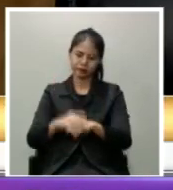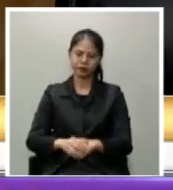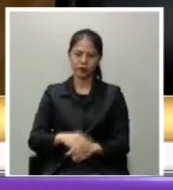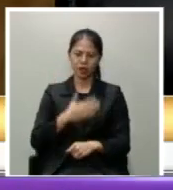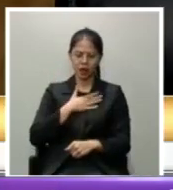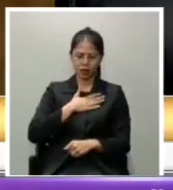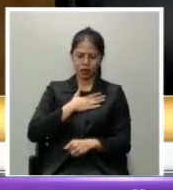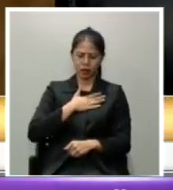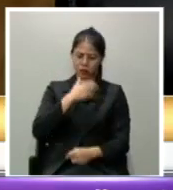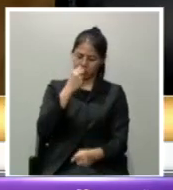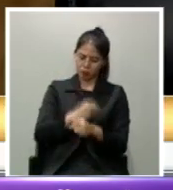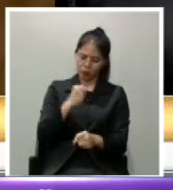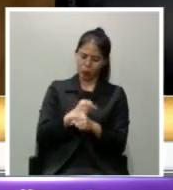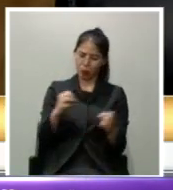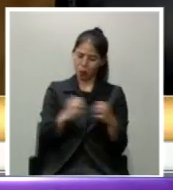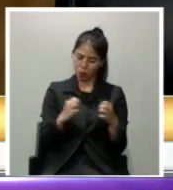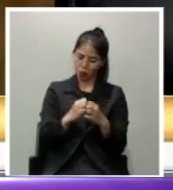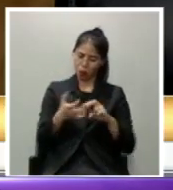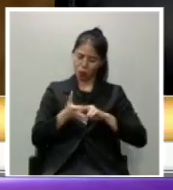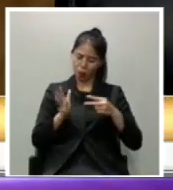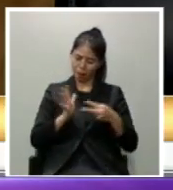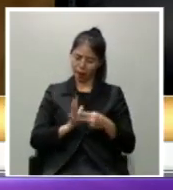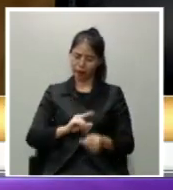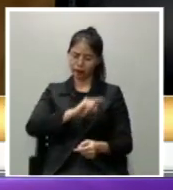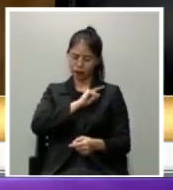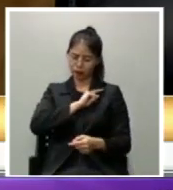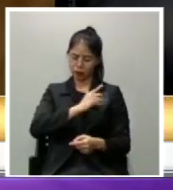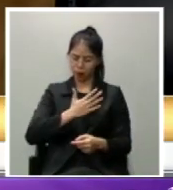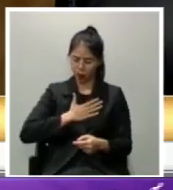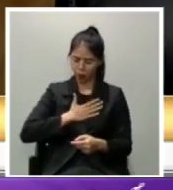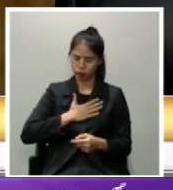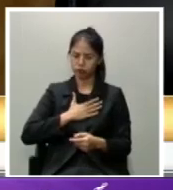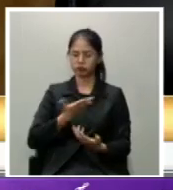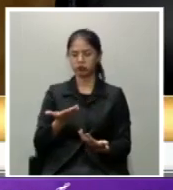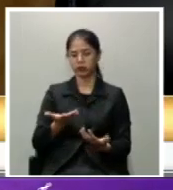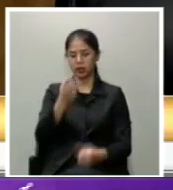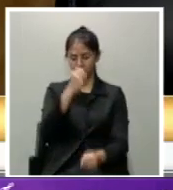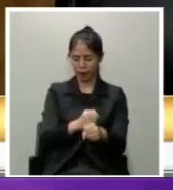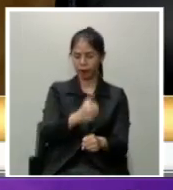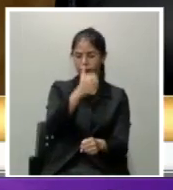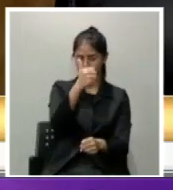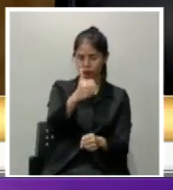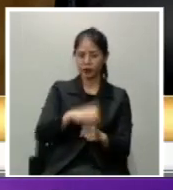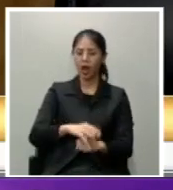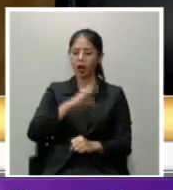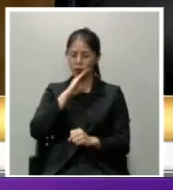มก็บอกว่าโดยชอบความจริงไม่ใช่แทรกแซงก้าวก่ายถ้าจะแทรกแซงก้